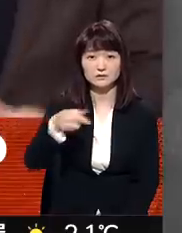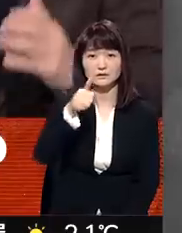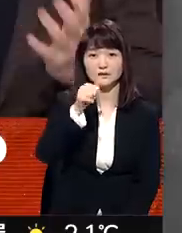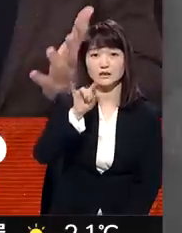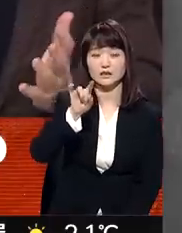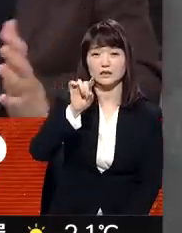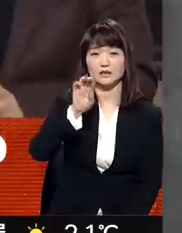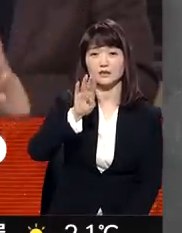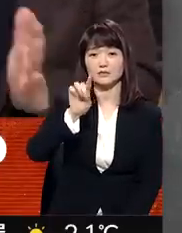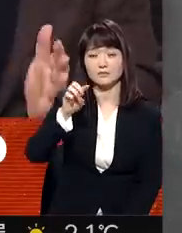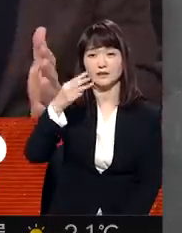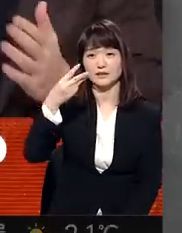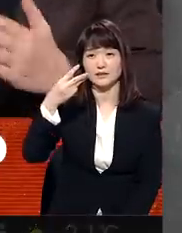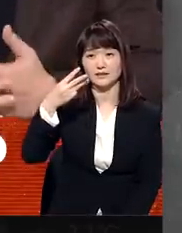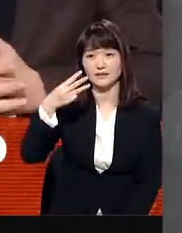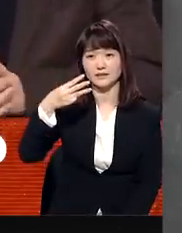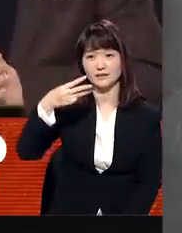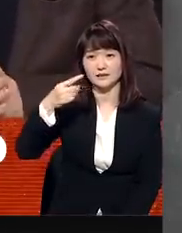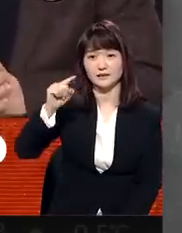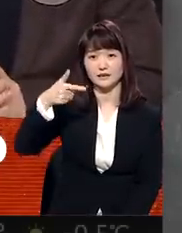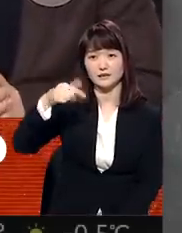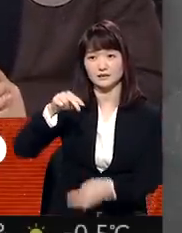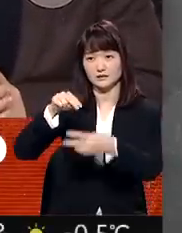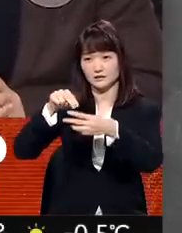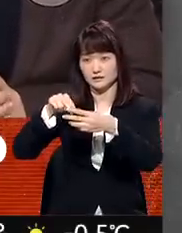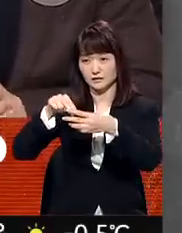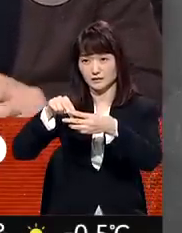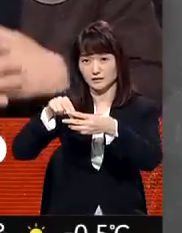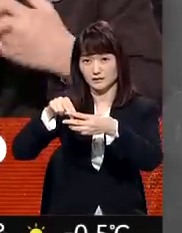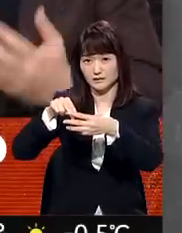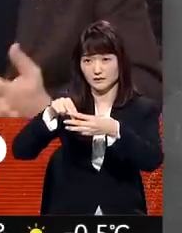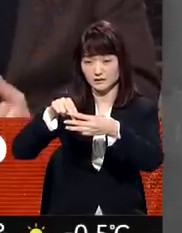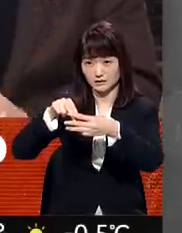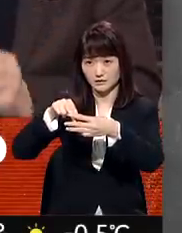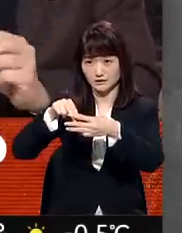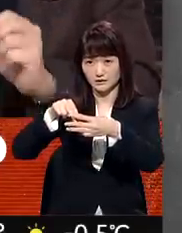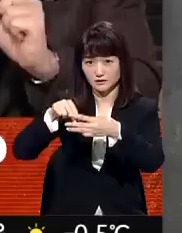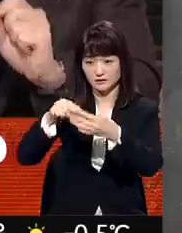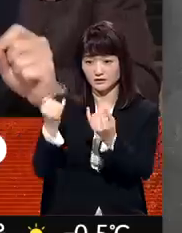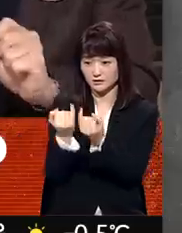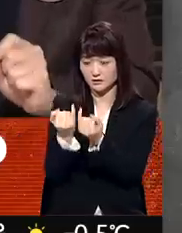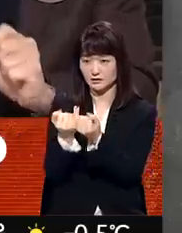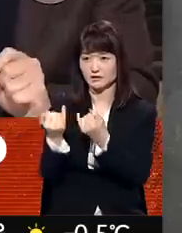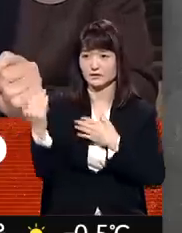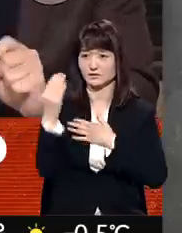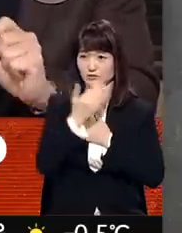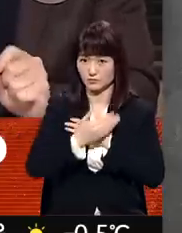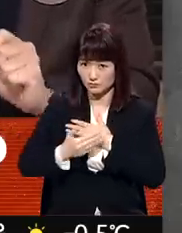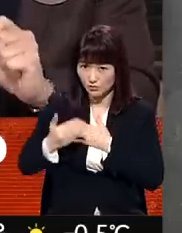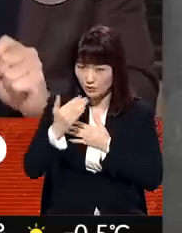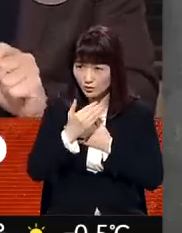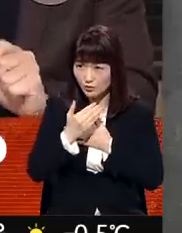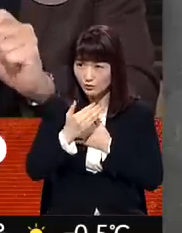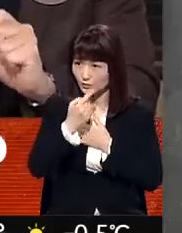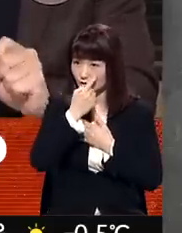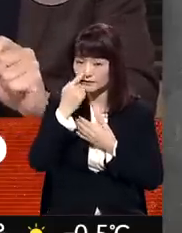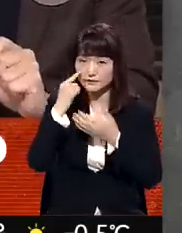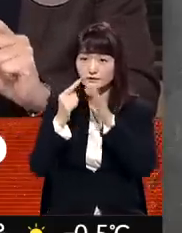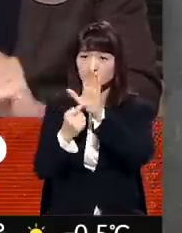있습니다 그러면 성폭행을 했는지 안 했는지 그 여성의 몸 자체가 증거이기 때문에 그 증거를 통해서 성폭행을 했다라는